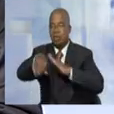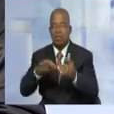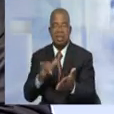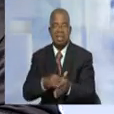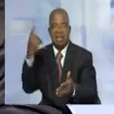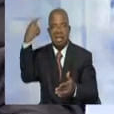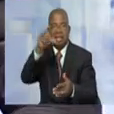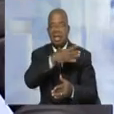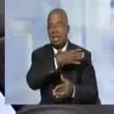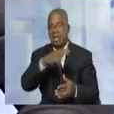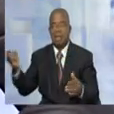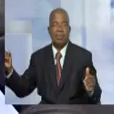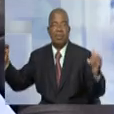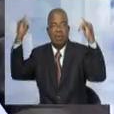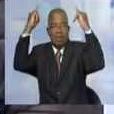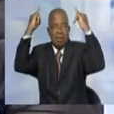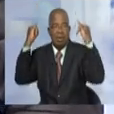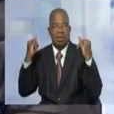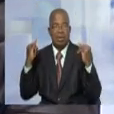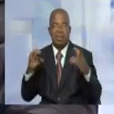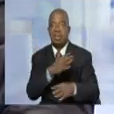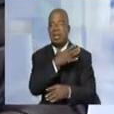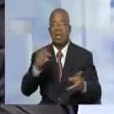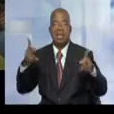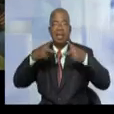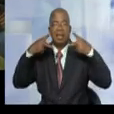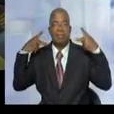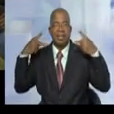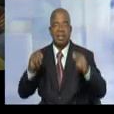l'ordination du père curé Raoul Hamon. Témoin Michel Mambo.